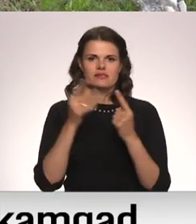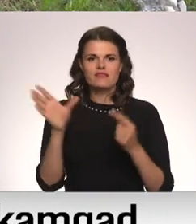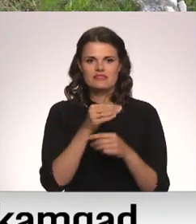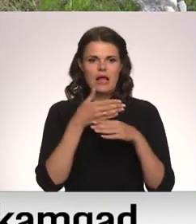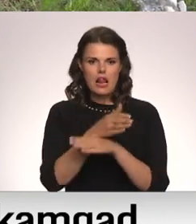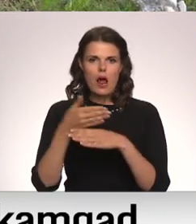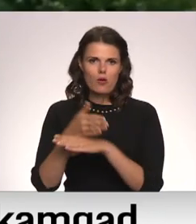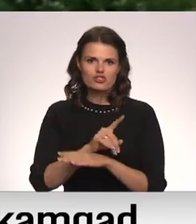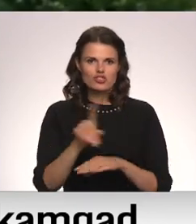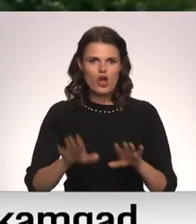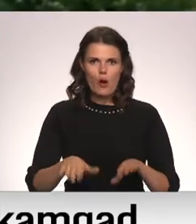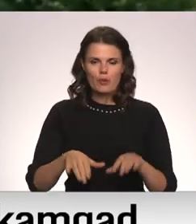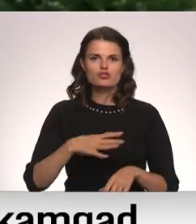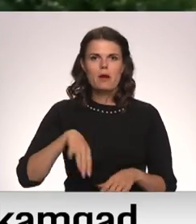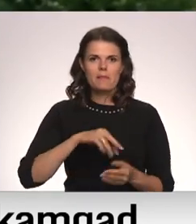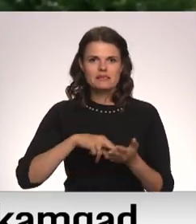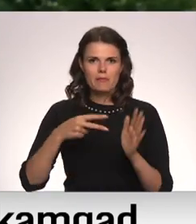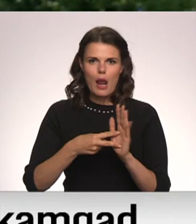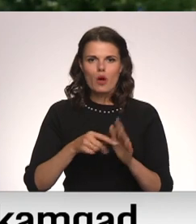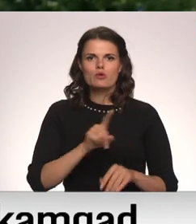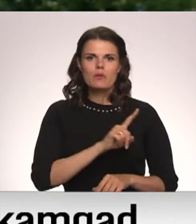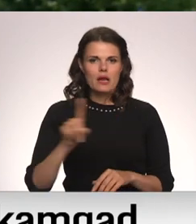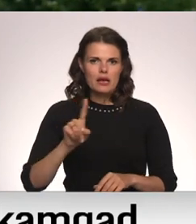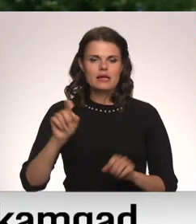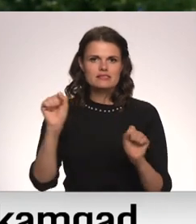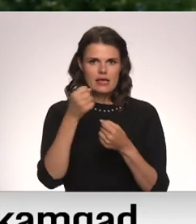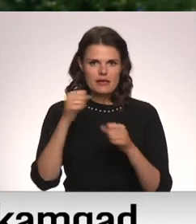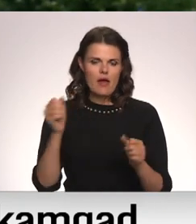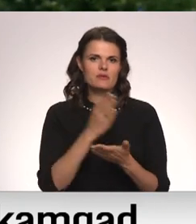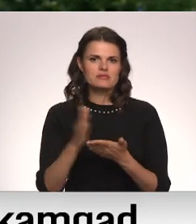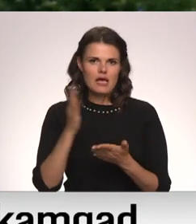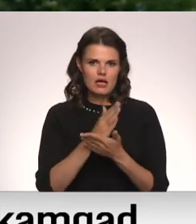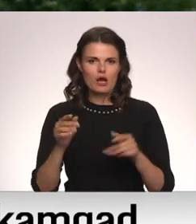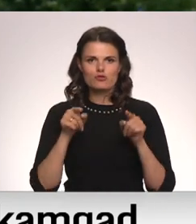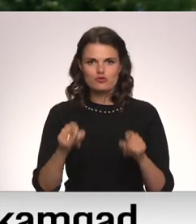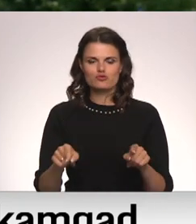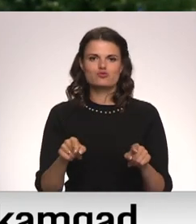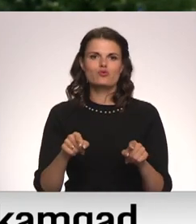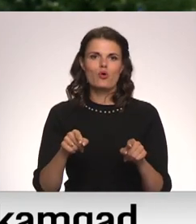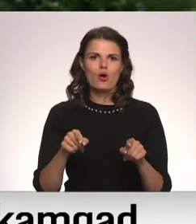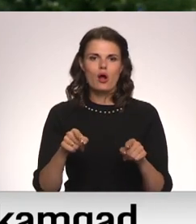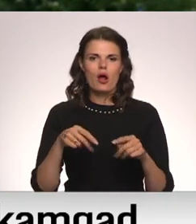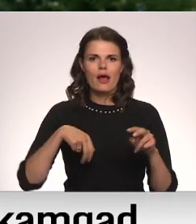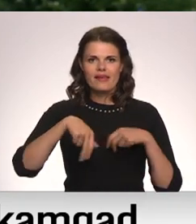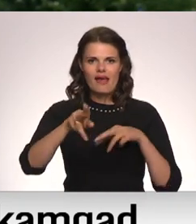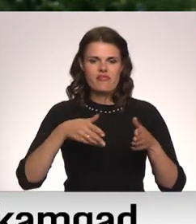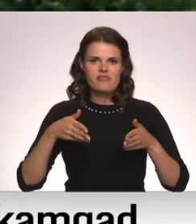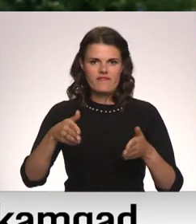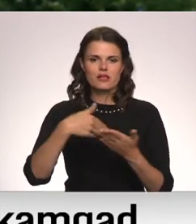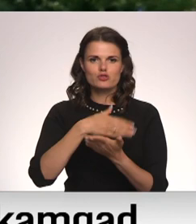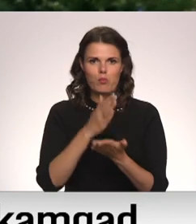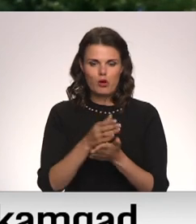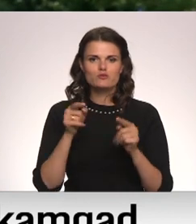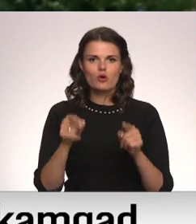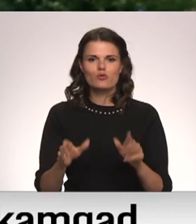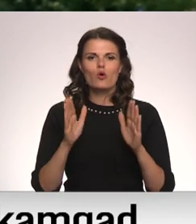kas ir apakšā. Mēs plānojam līdz jāņem savest kārtībā šo te attiecīgu ietves posmu. Tur būs